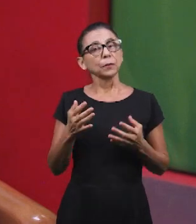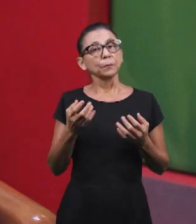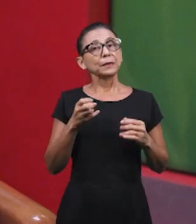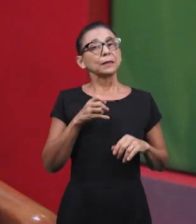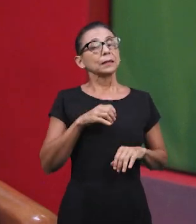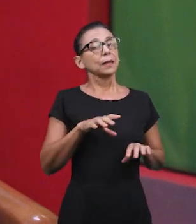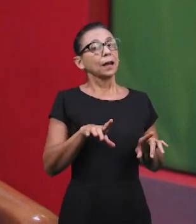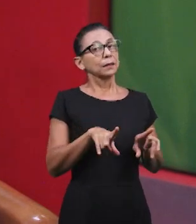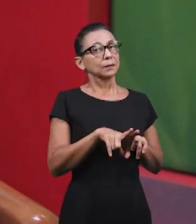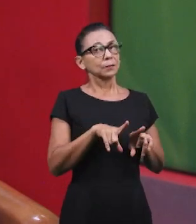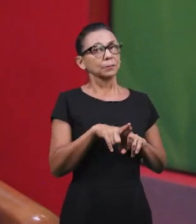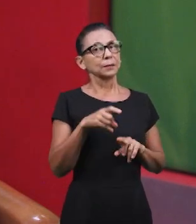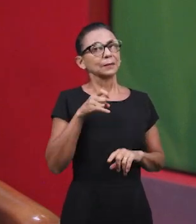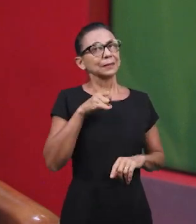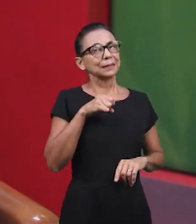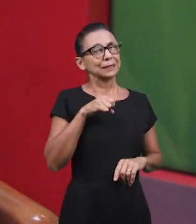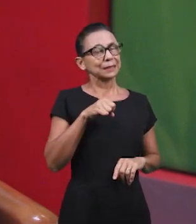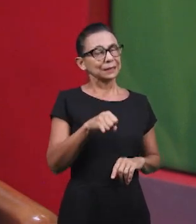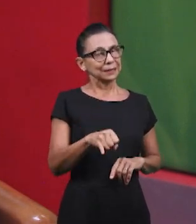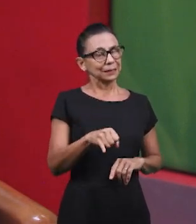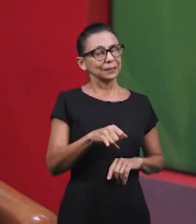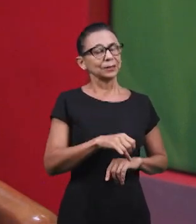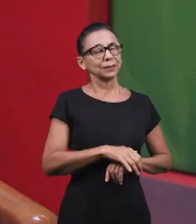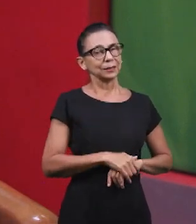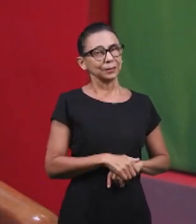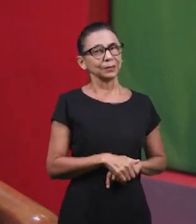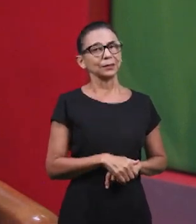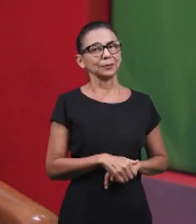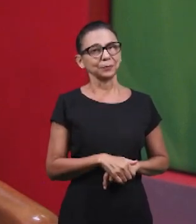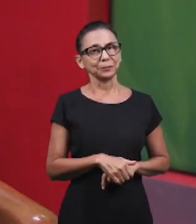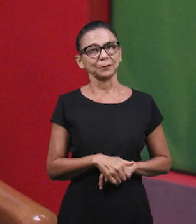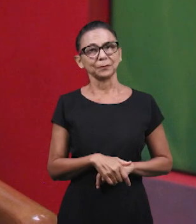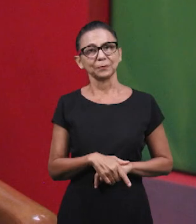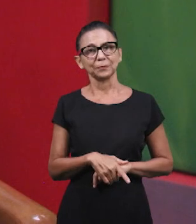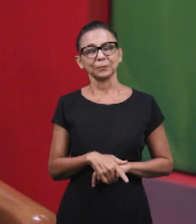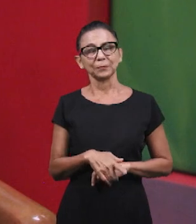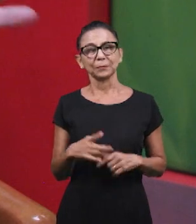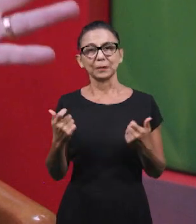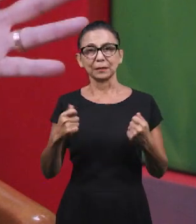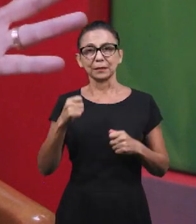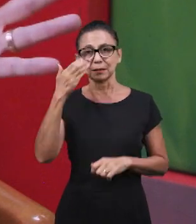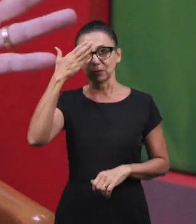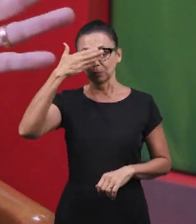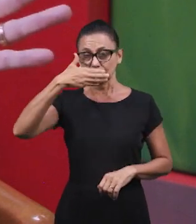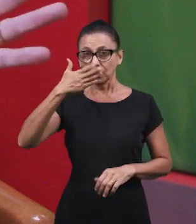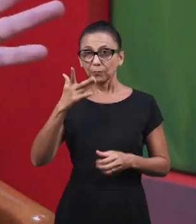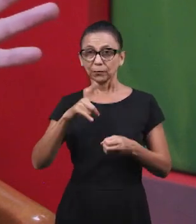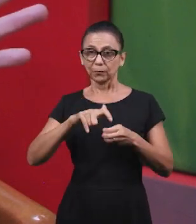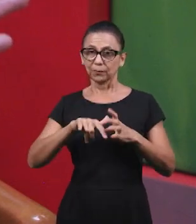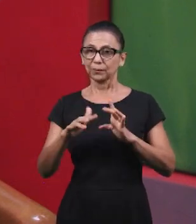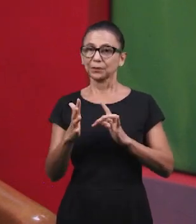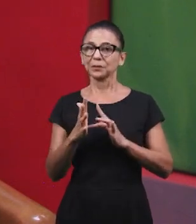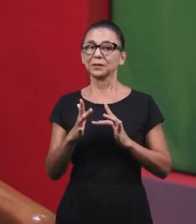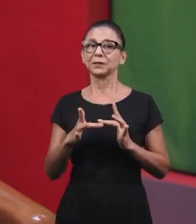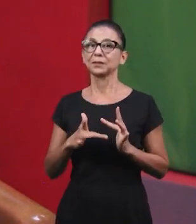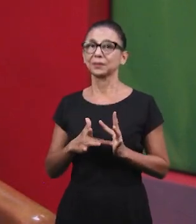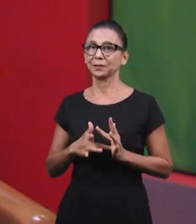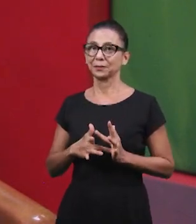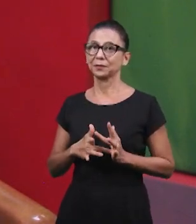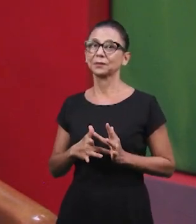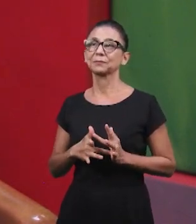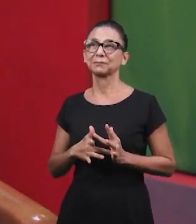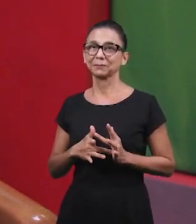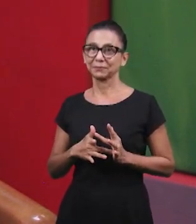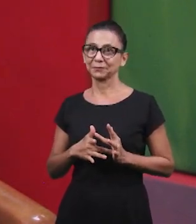s'il dépendait de ce que la Bible affirme comme évidence du retour de Jésus, il aurait pu déjà